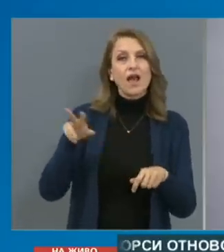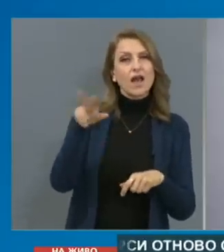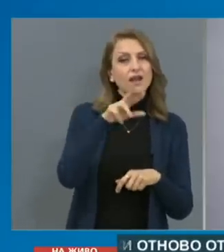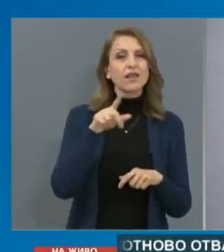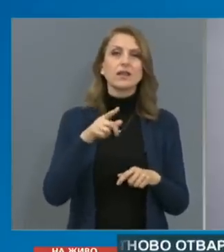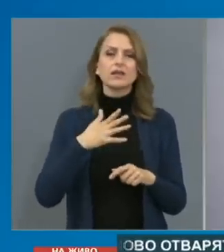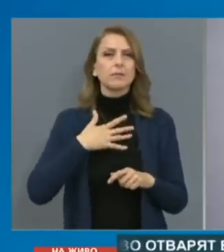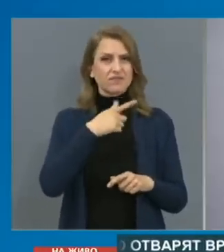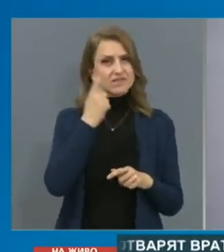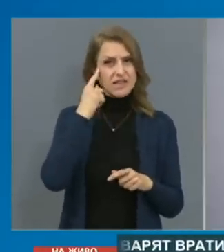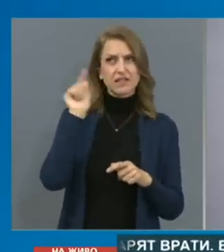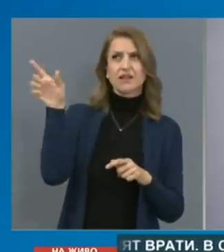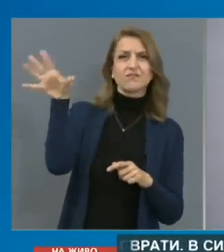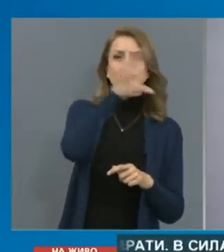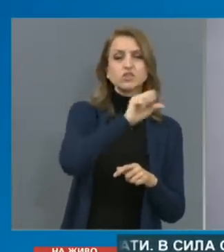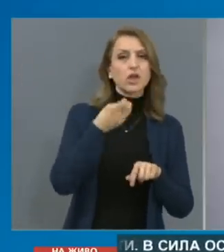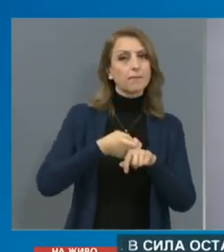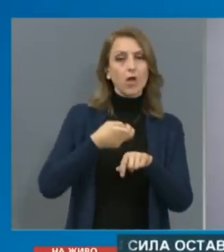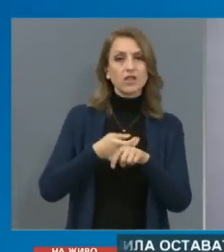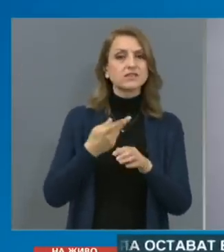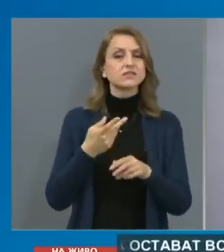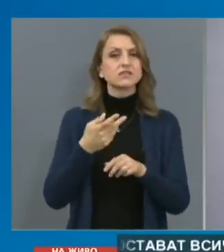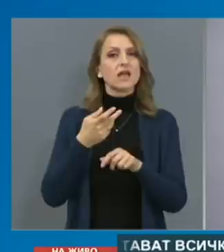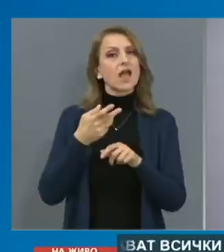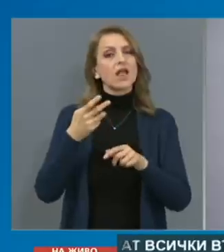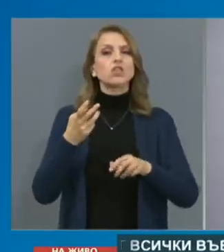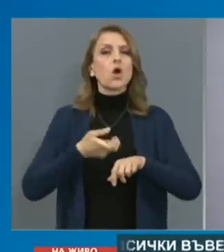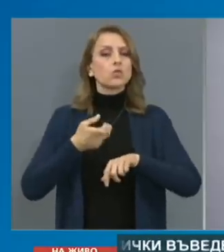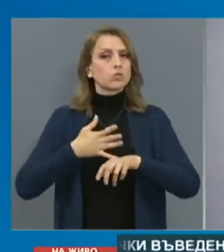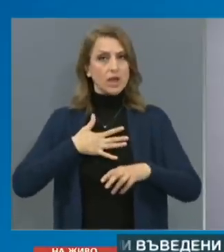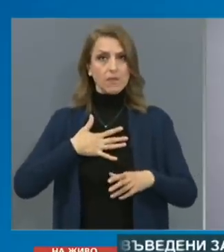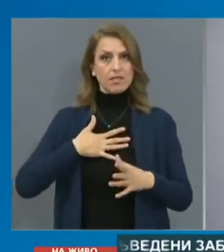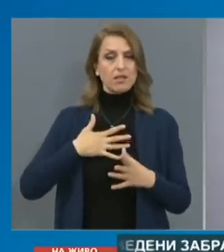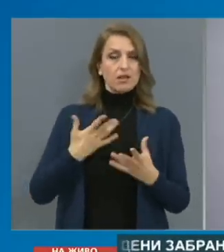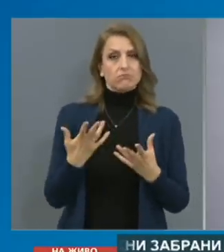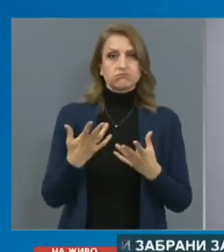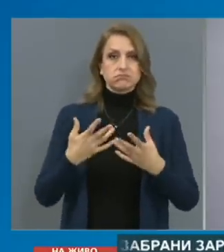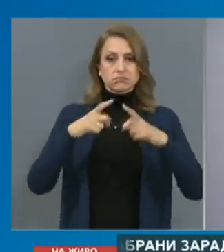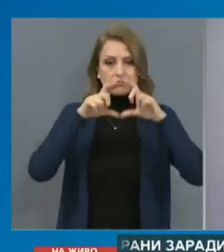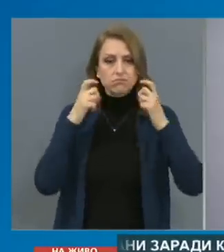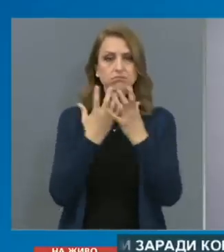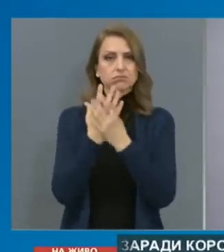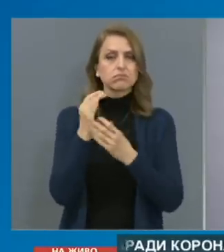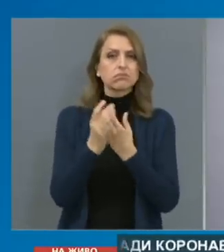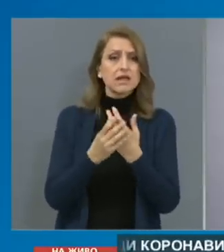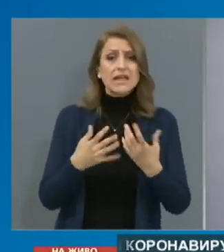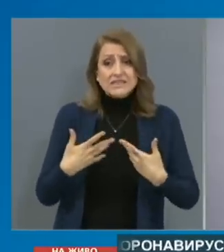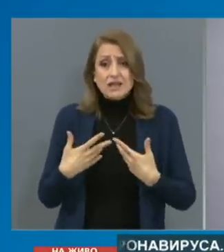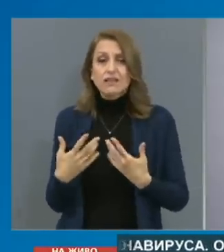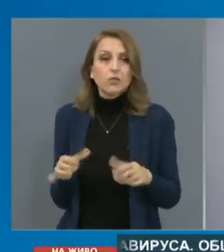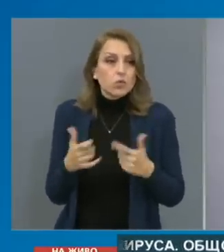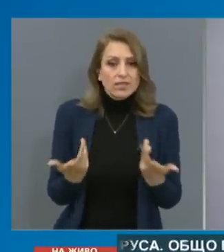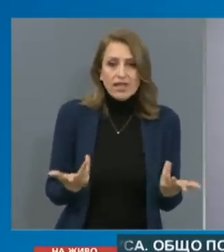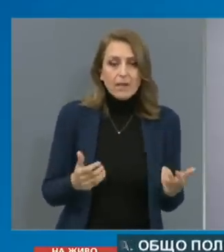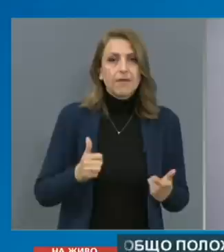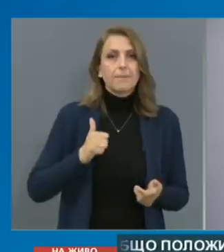нужни предпазни средства във всички болници в страната? Защото понякога може да не спазват всички тези условия и принципи, защото нямат предпазни